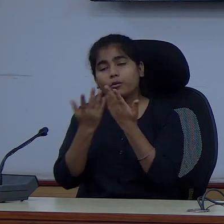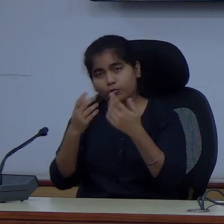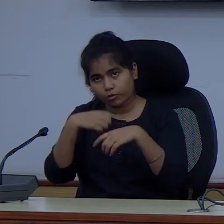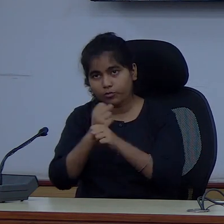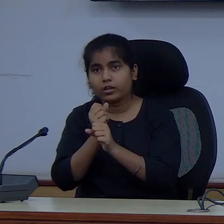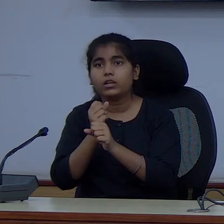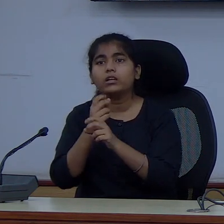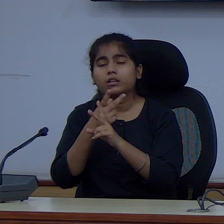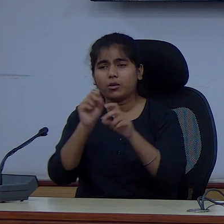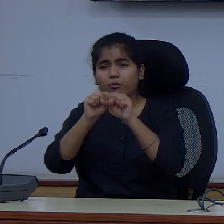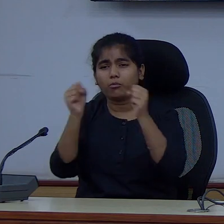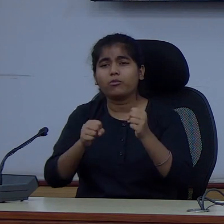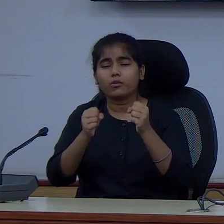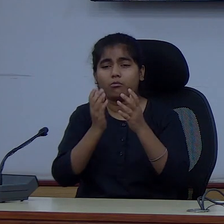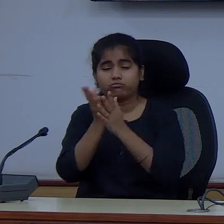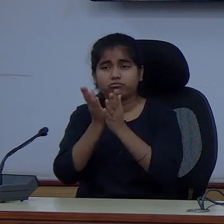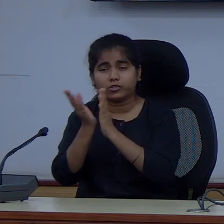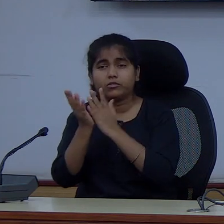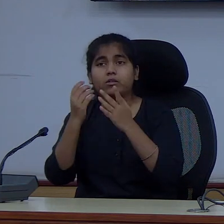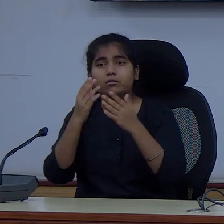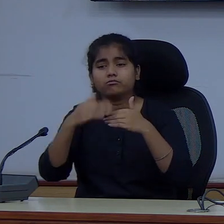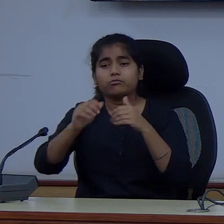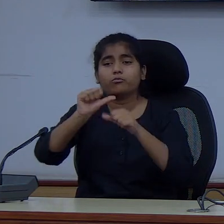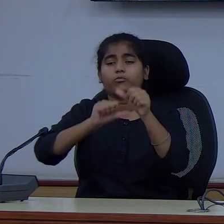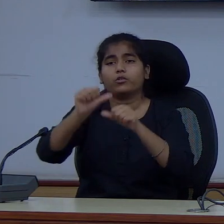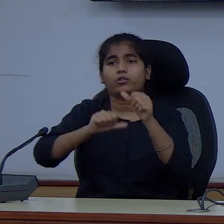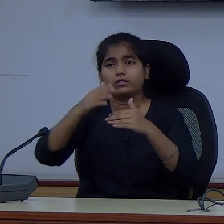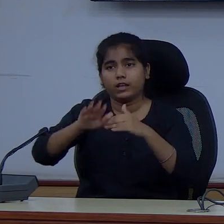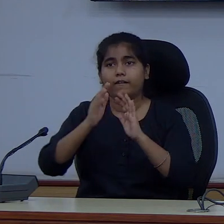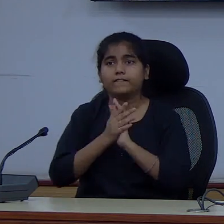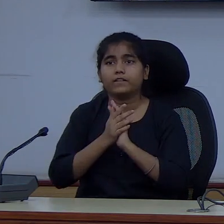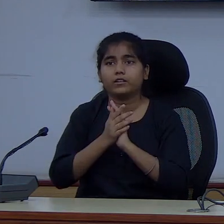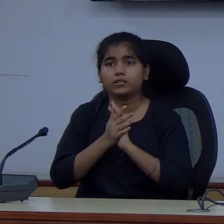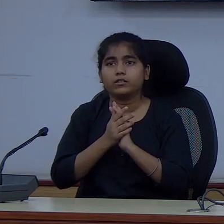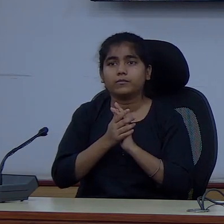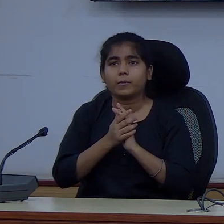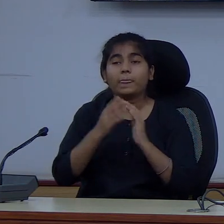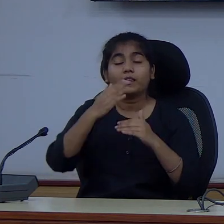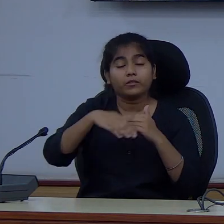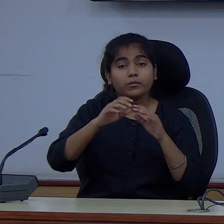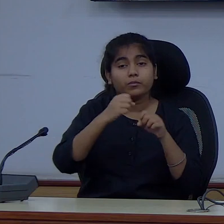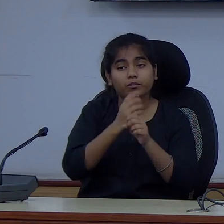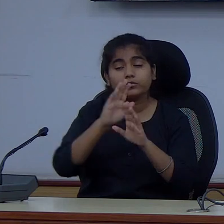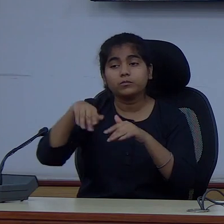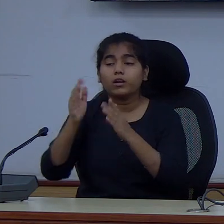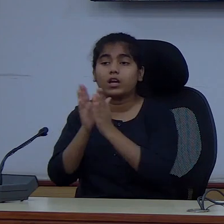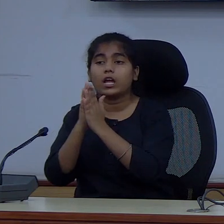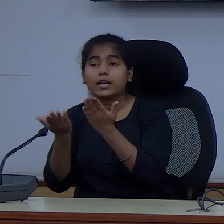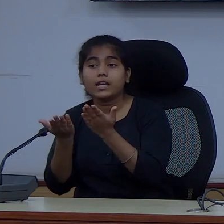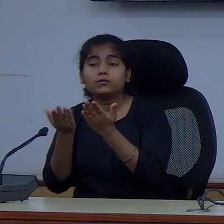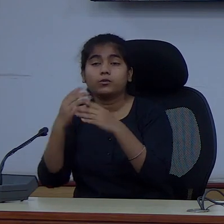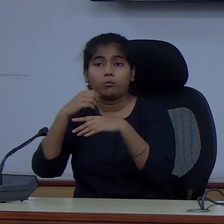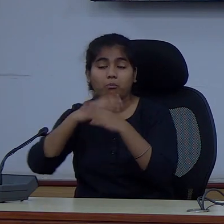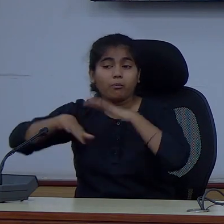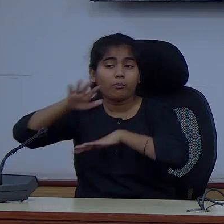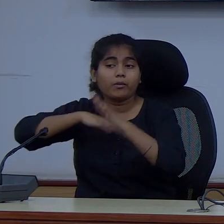बुक्स बने, अभी नई शिक्षा नीति 2020 के बाद हम टेक्स्ट बुक्स भी बनाएंगे, करिकुलम फ्रेमवर्क ऑलरेडी बनने की प्रक्रिया